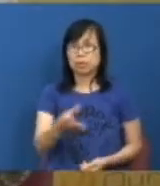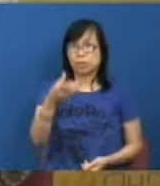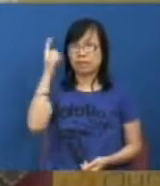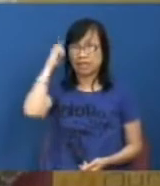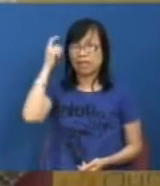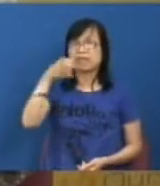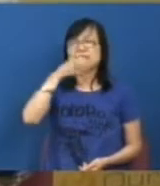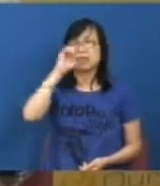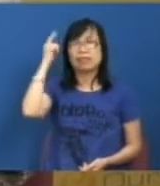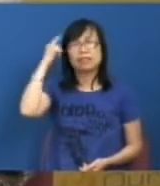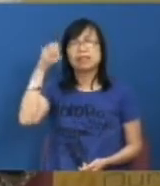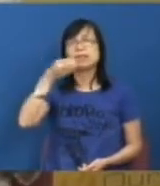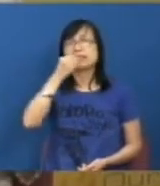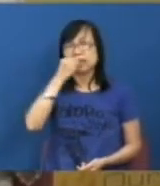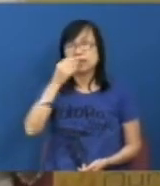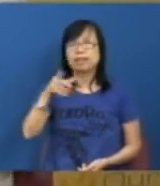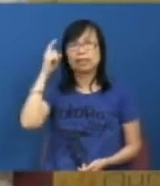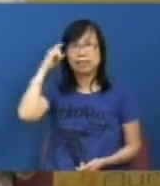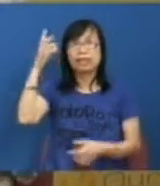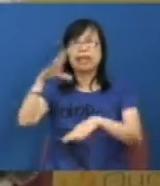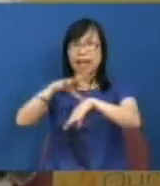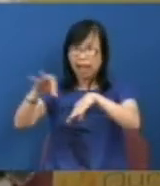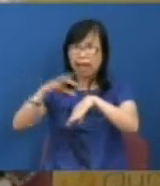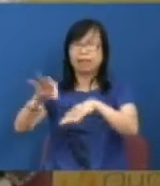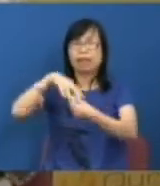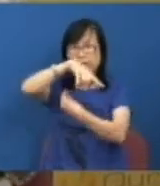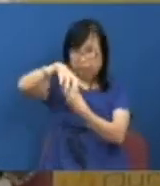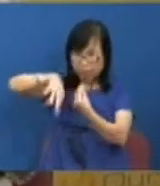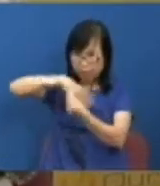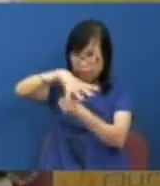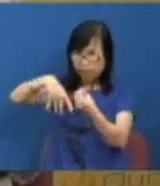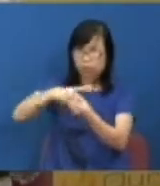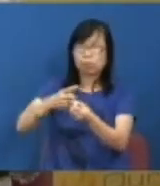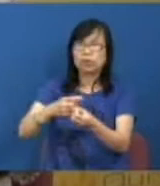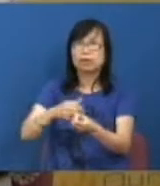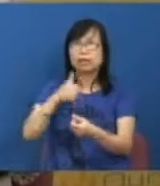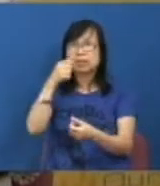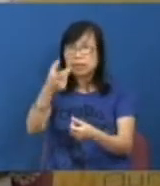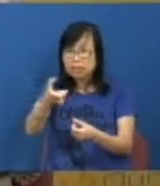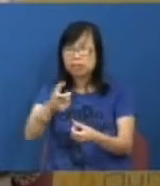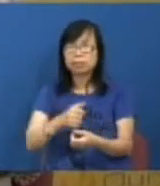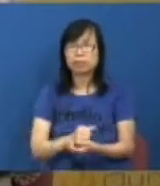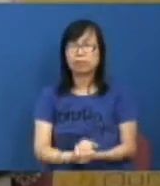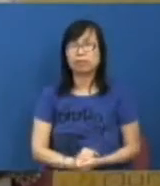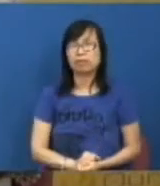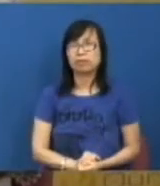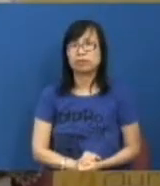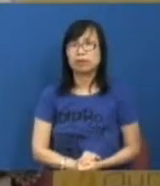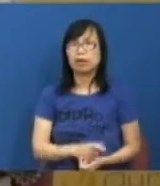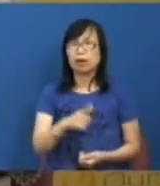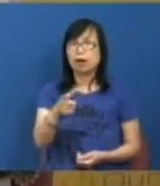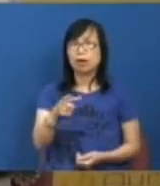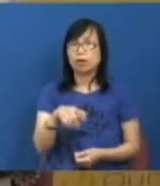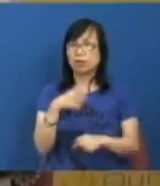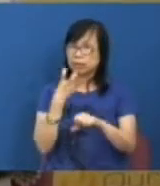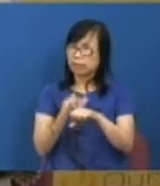食識慳，我哋即係地球嘅資源嚇，呢個都係好緊要。即係其實嗰啲石滷油